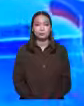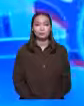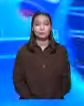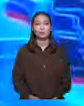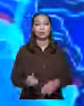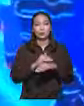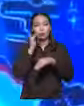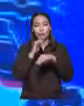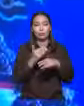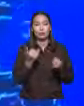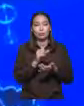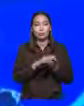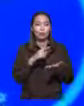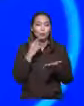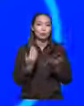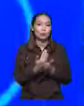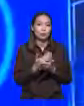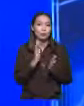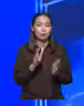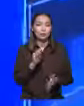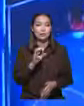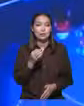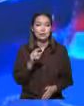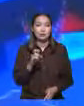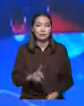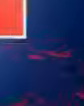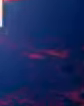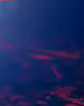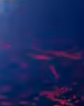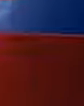Добрый вечер. В эфире новости. В студии работает Жанна Сидхан. И коротко о главном.